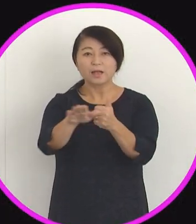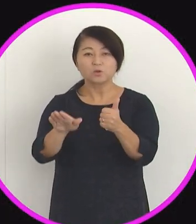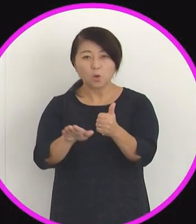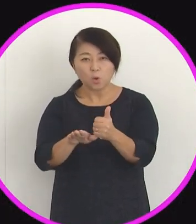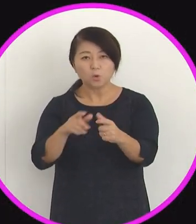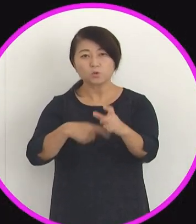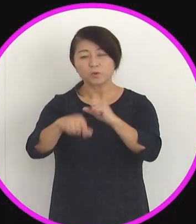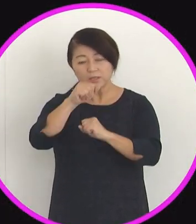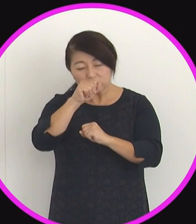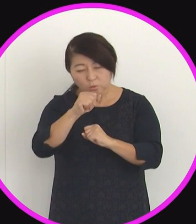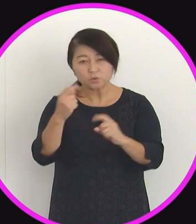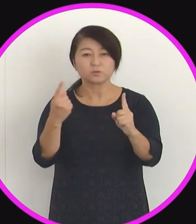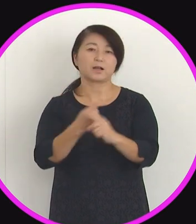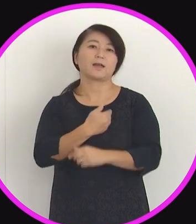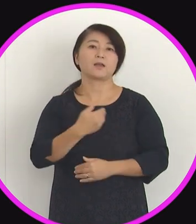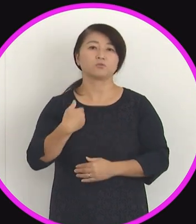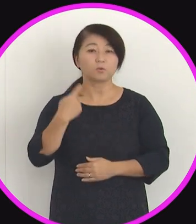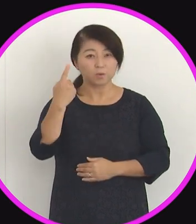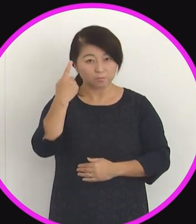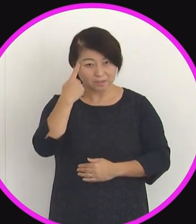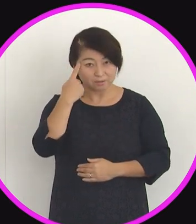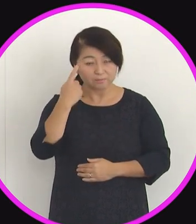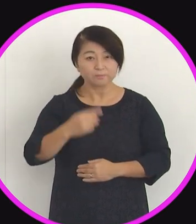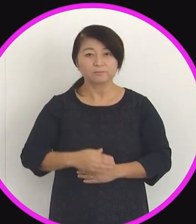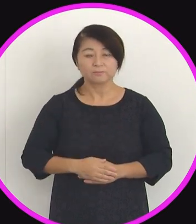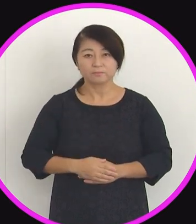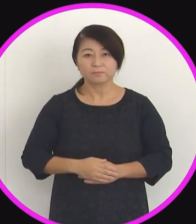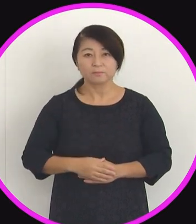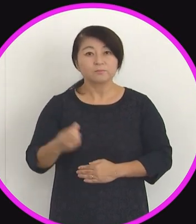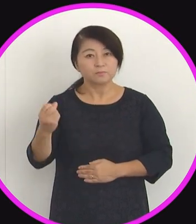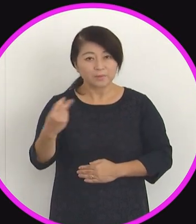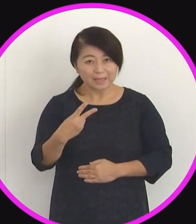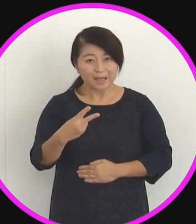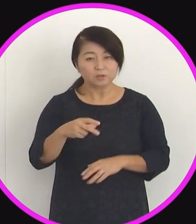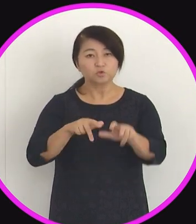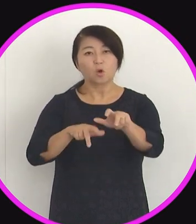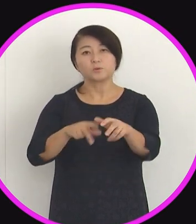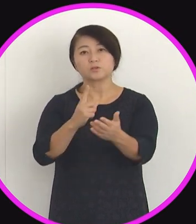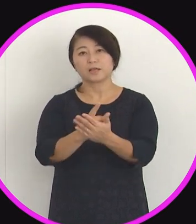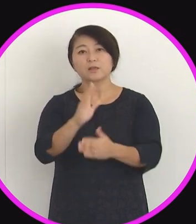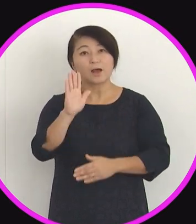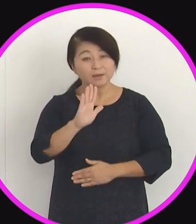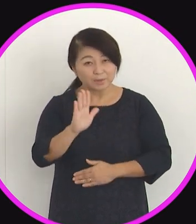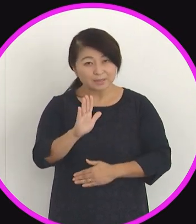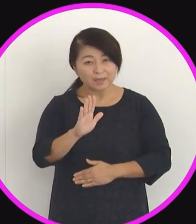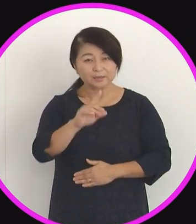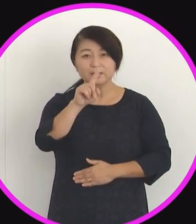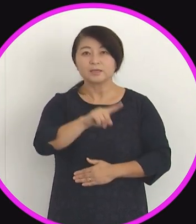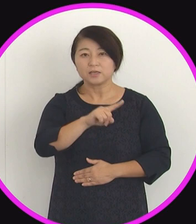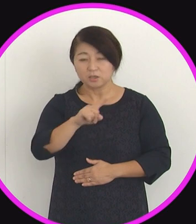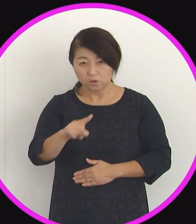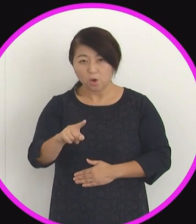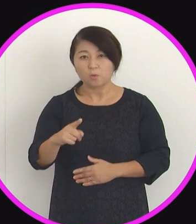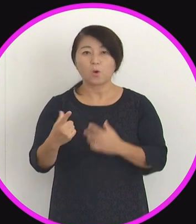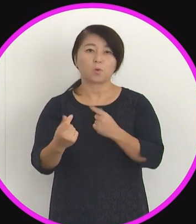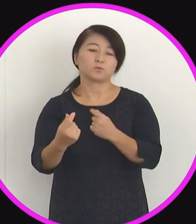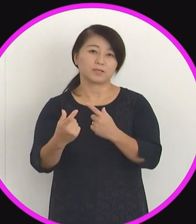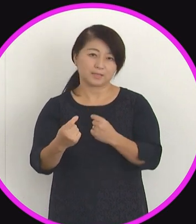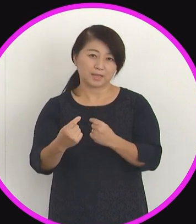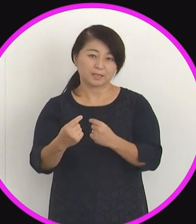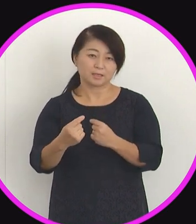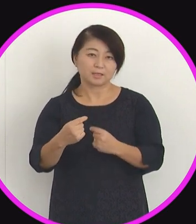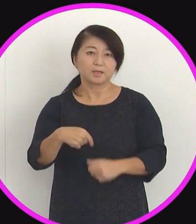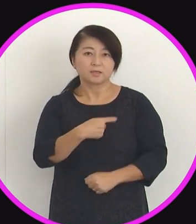ものにしていくものだと思います。また、動物のことに限らず、人間社会においても寛容の精神が養